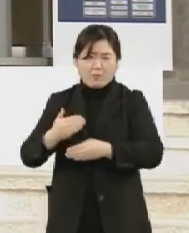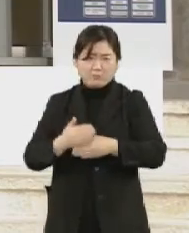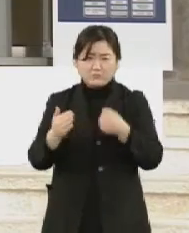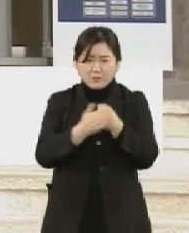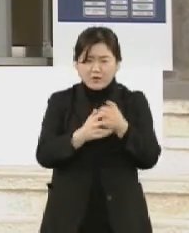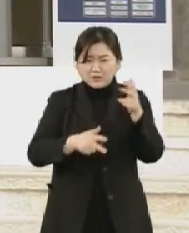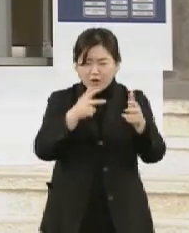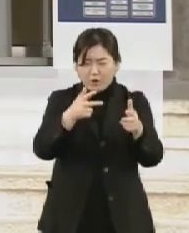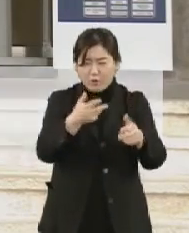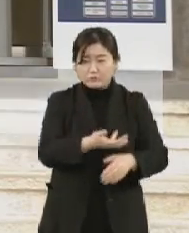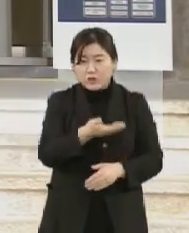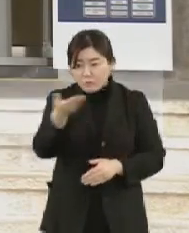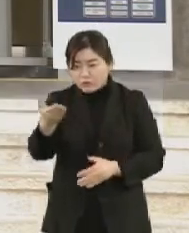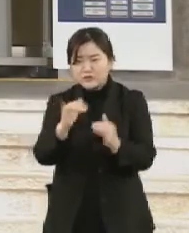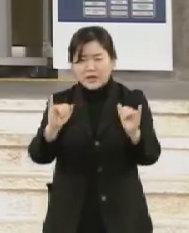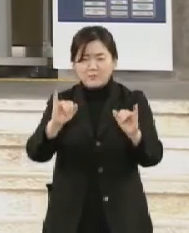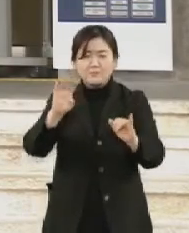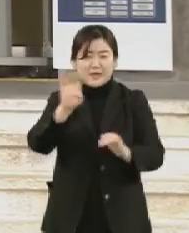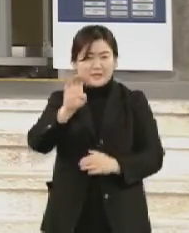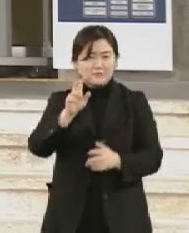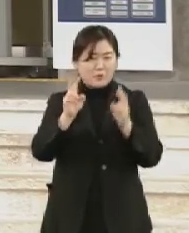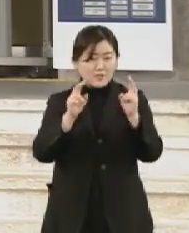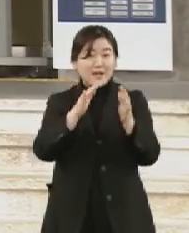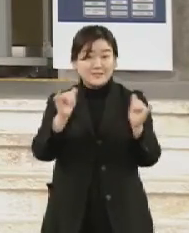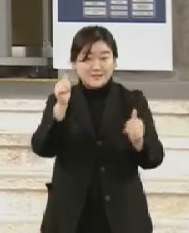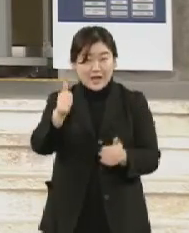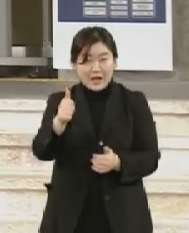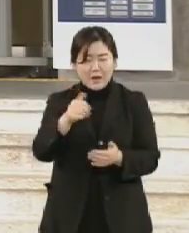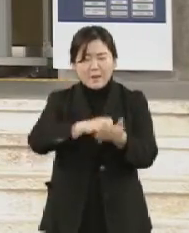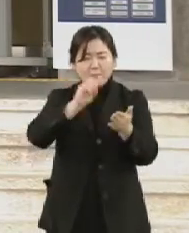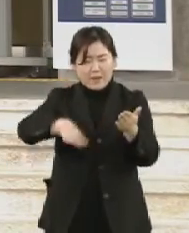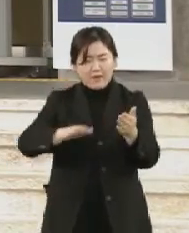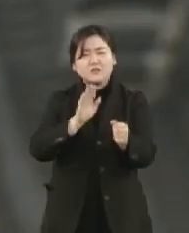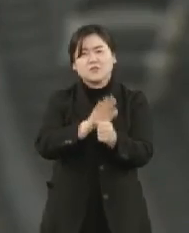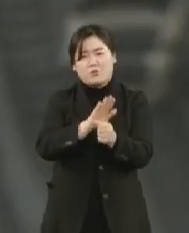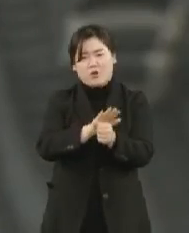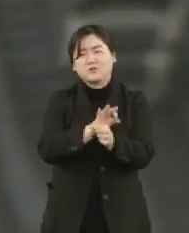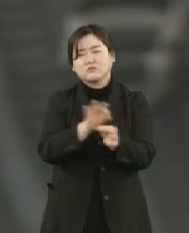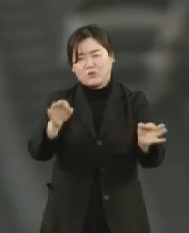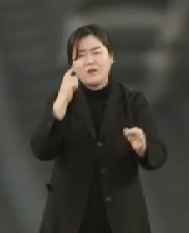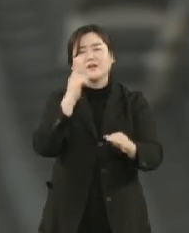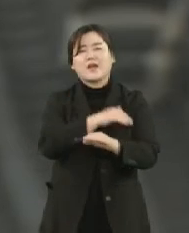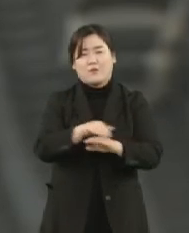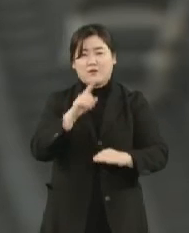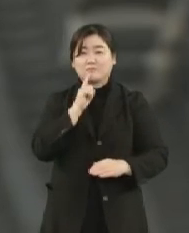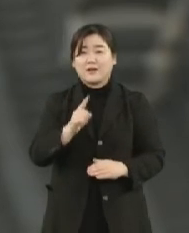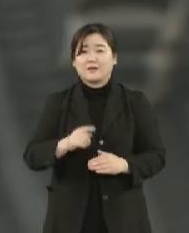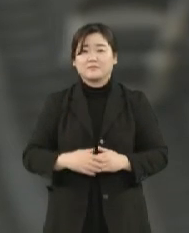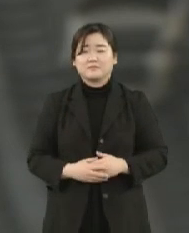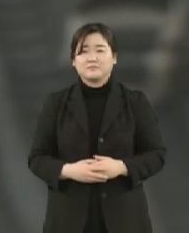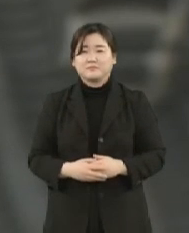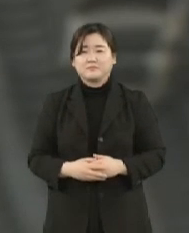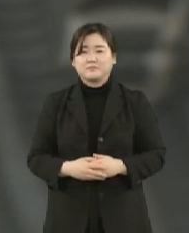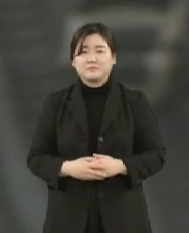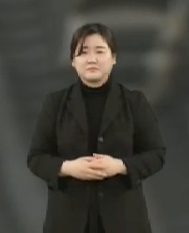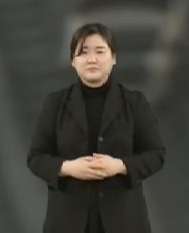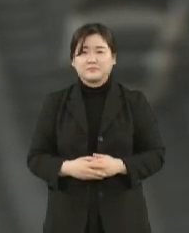사업체를 양도하는 40여 업주들에게 도 제외됐던 지원금을 지급할 계획이라고 전했습니다